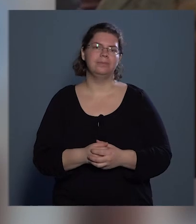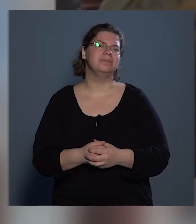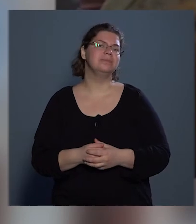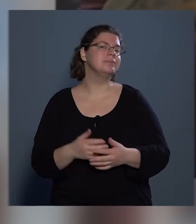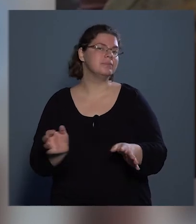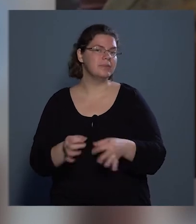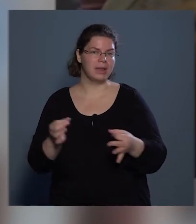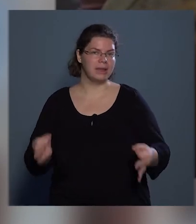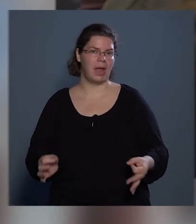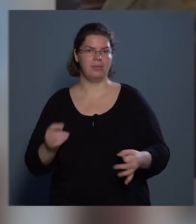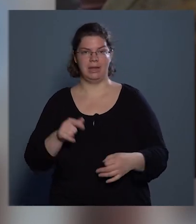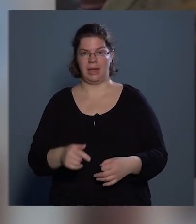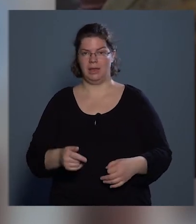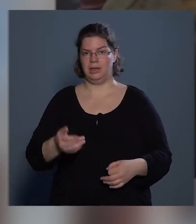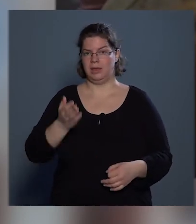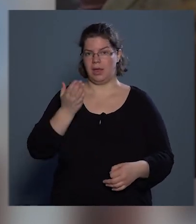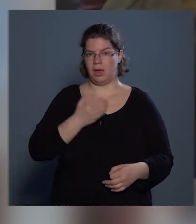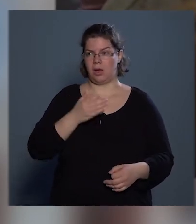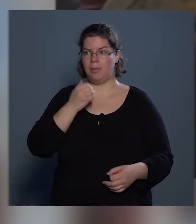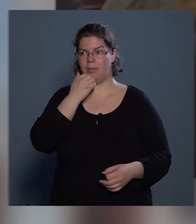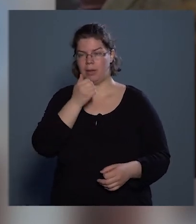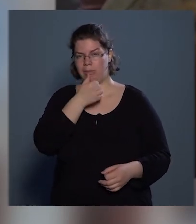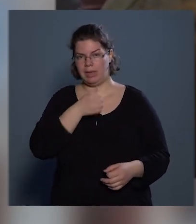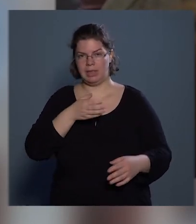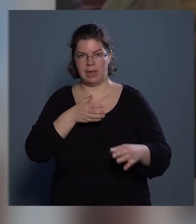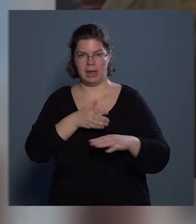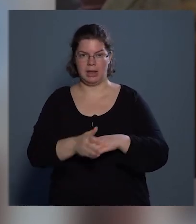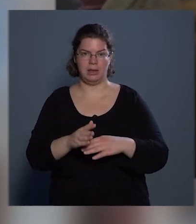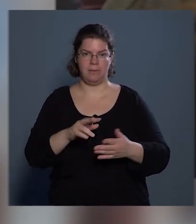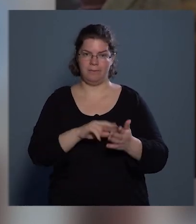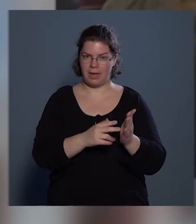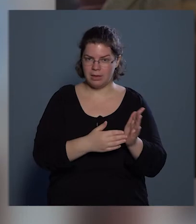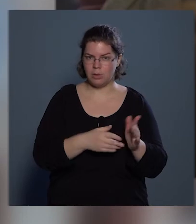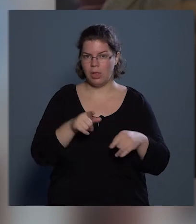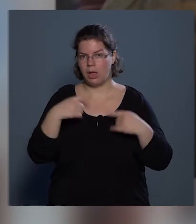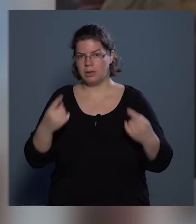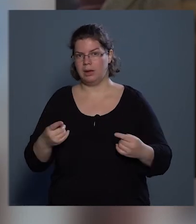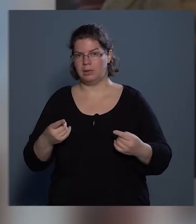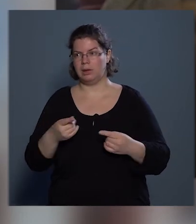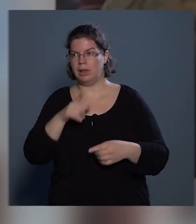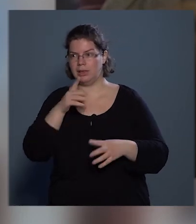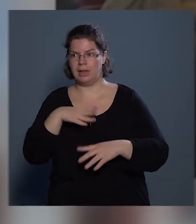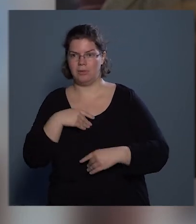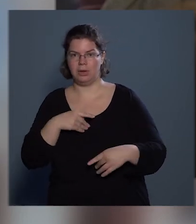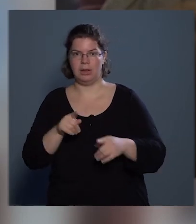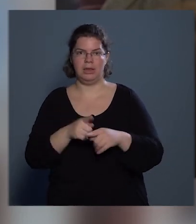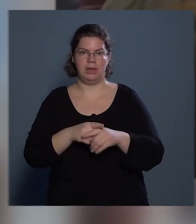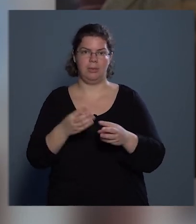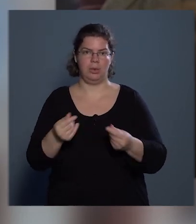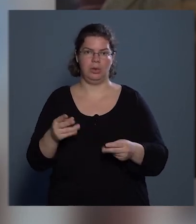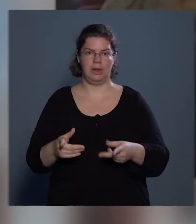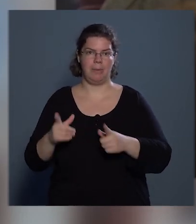Nyilván ez, hogyha a Mag Péter által vázolt határozat kerül elfogadásra, akkor az ilyen módon nem áll fönt,